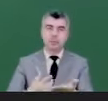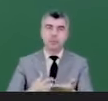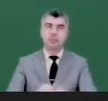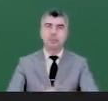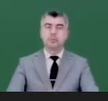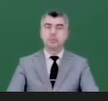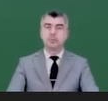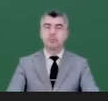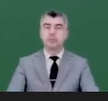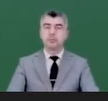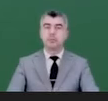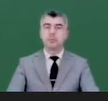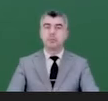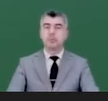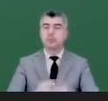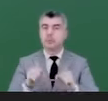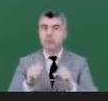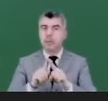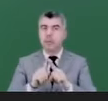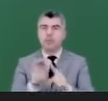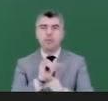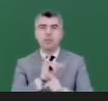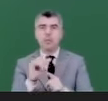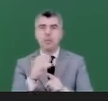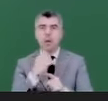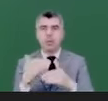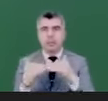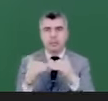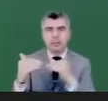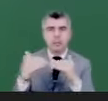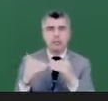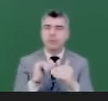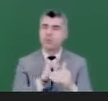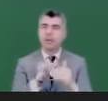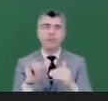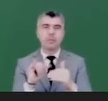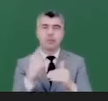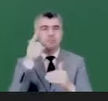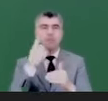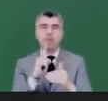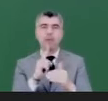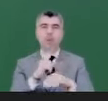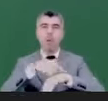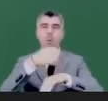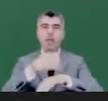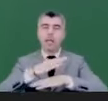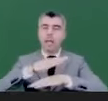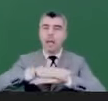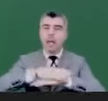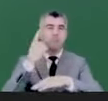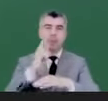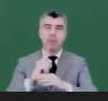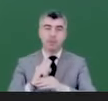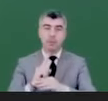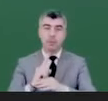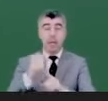الاصلاحات ف من يقول المقايضه لم يفهم المؤسسه مازال مافهمش المؤسسه